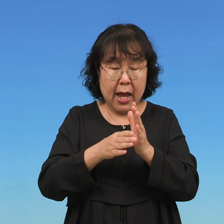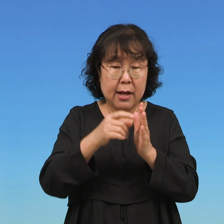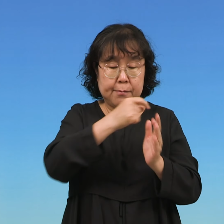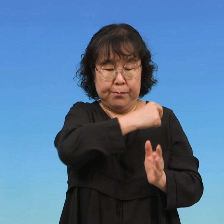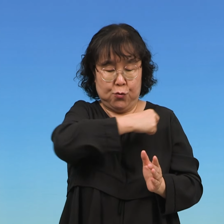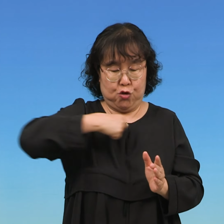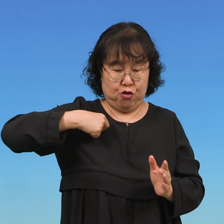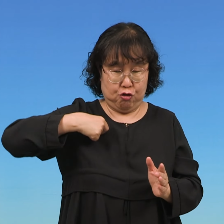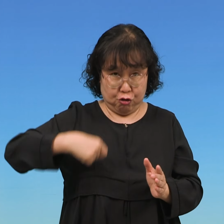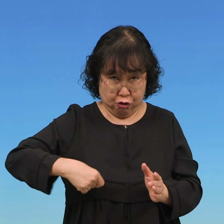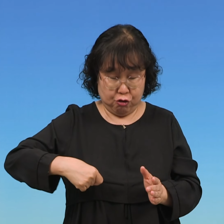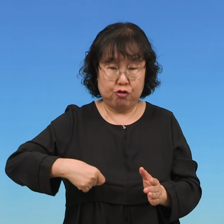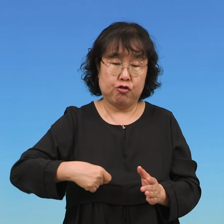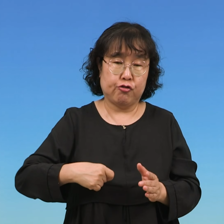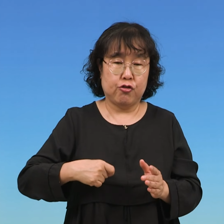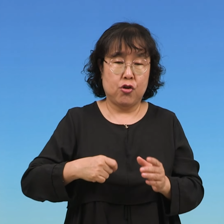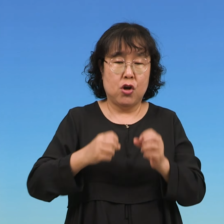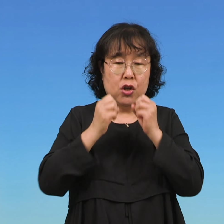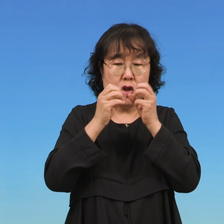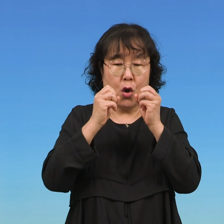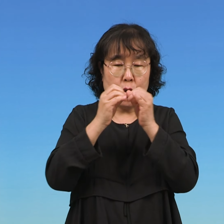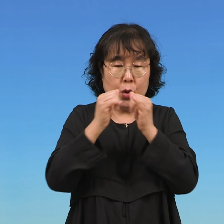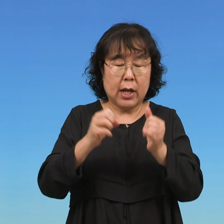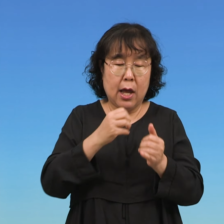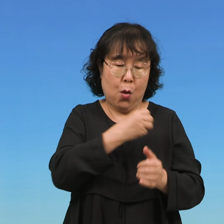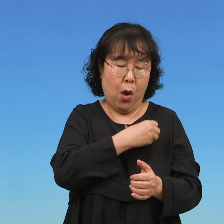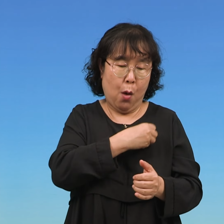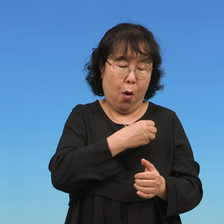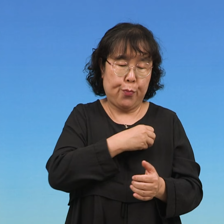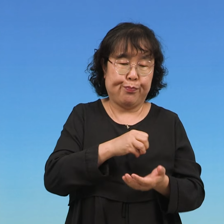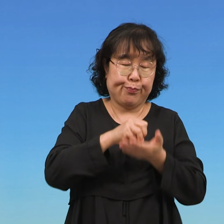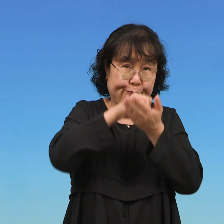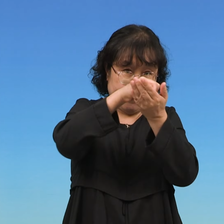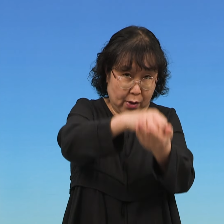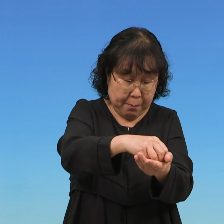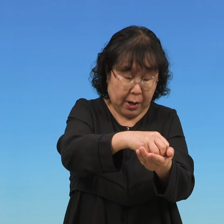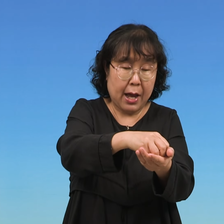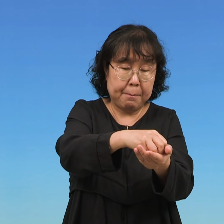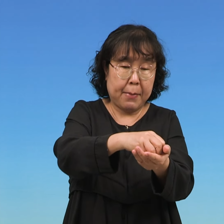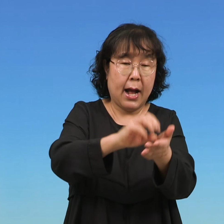할 때에 일어났던 어떤 그 에피소드를 담고 있더라고요